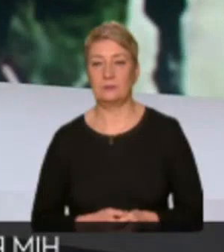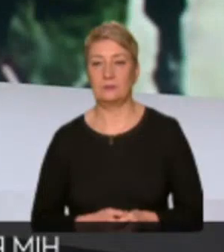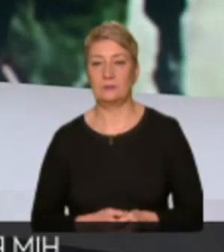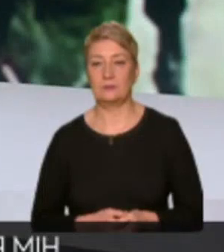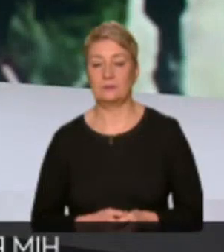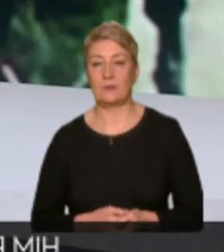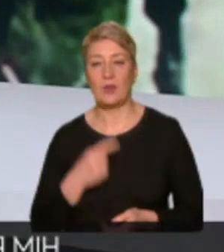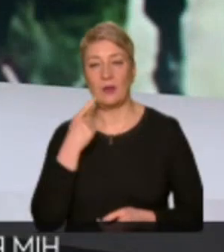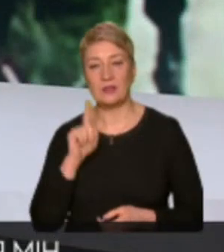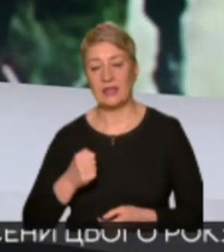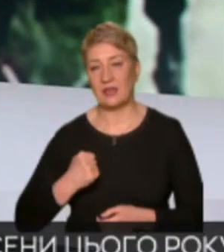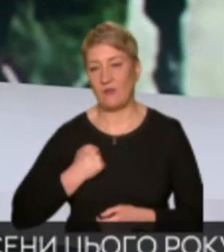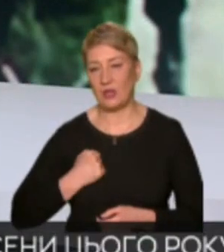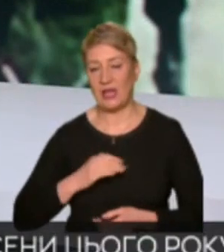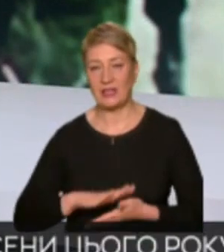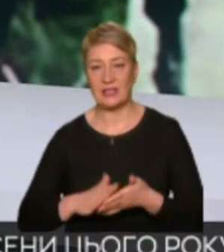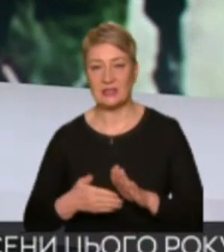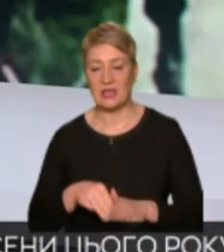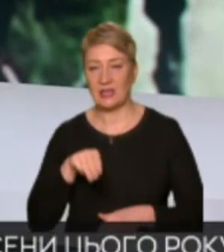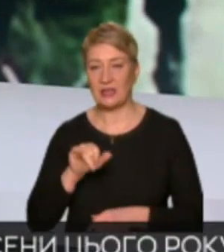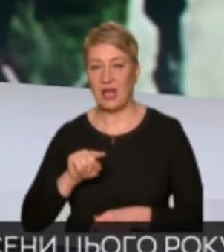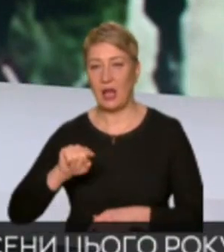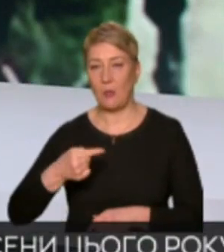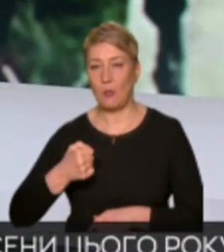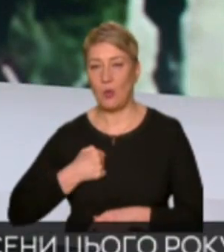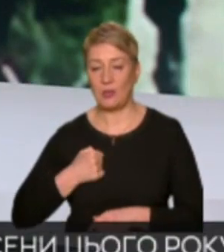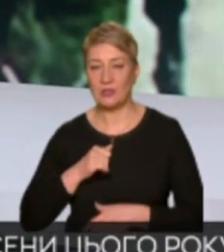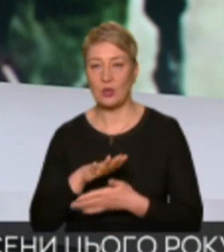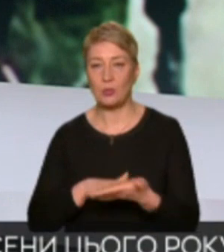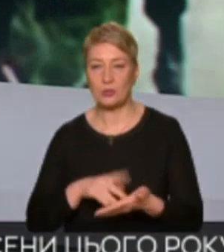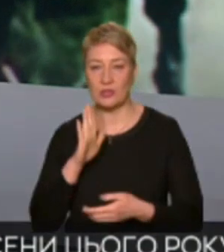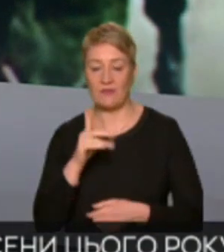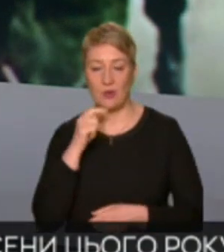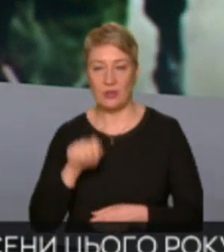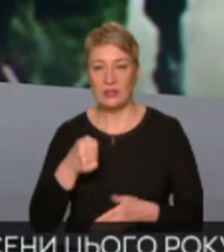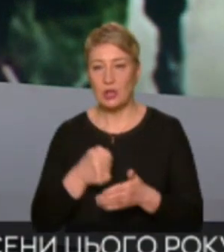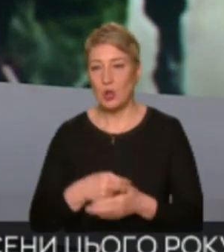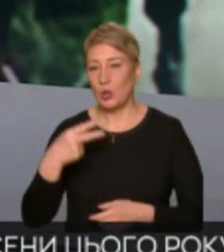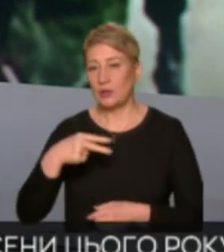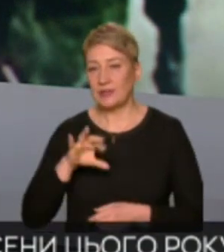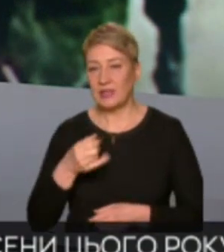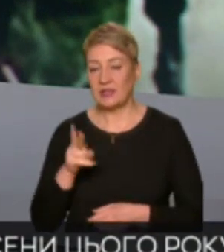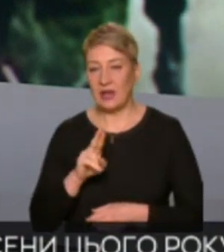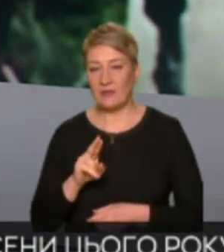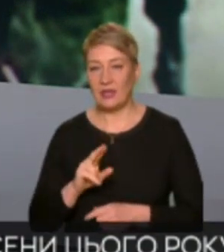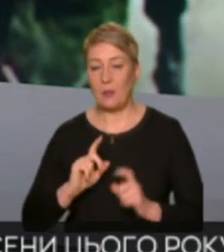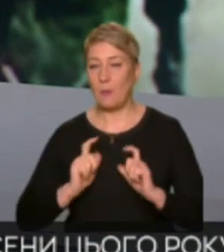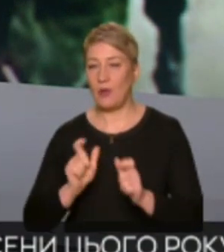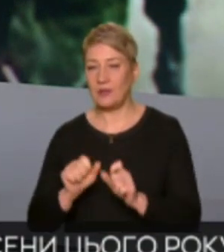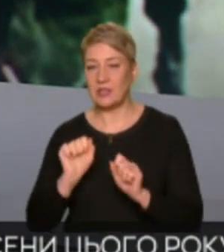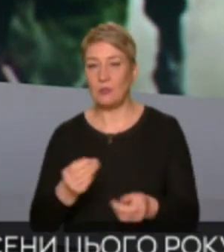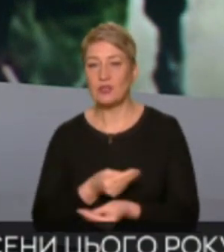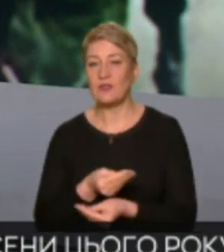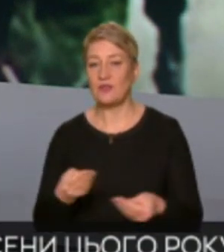Як ми знаємо, воєнний стан та мобілізація продовжені в Україні до 20 травня. Повістки можуть видавати військовозобов'язаним чоловікам